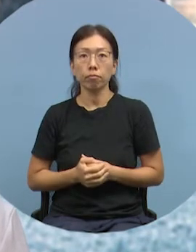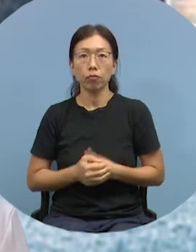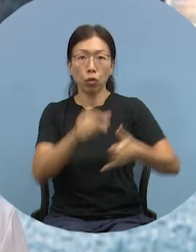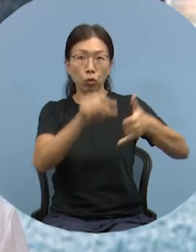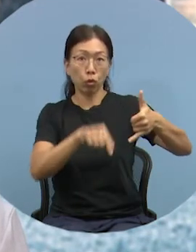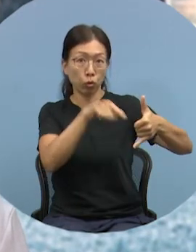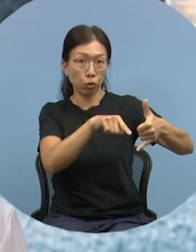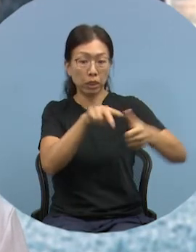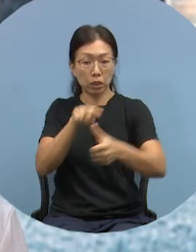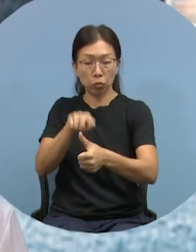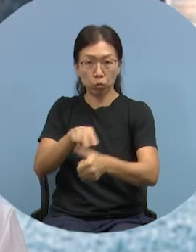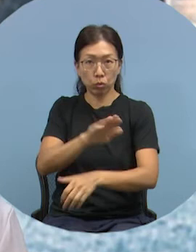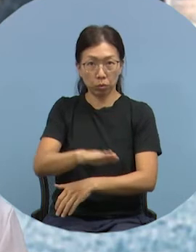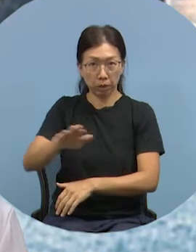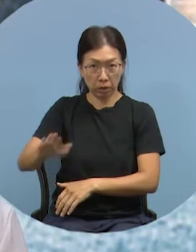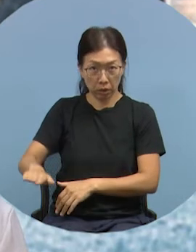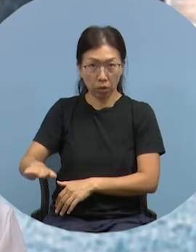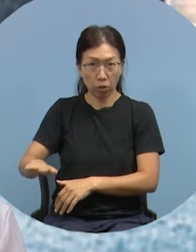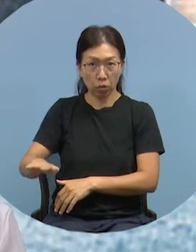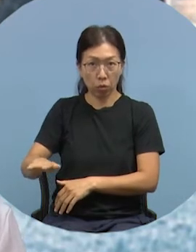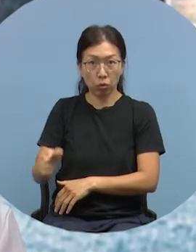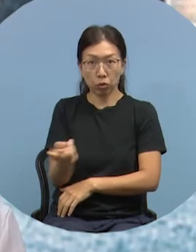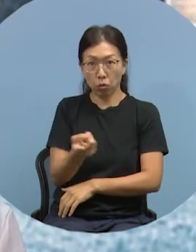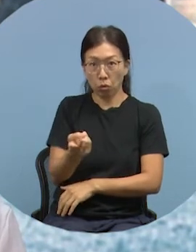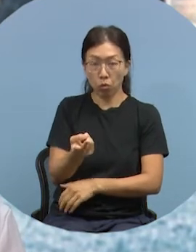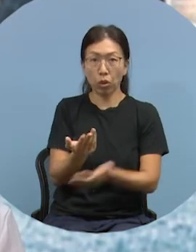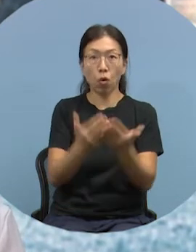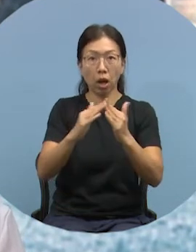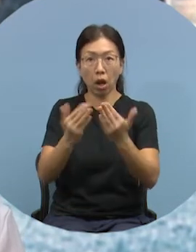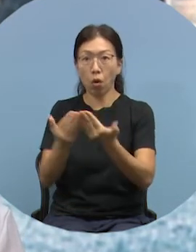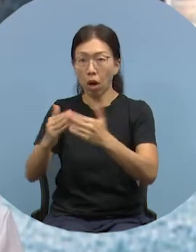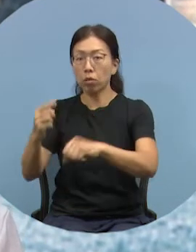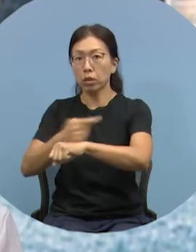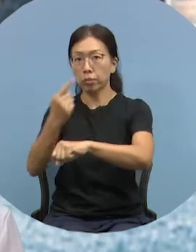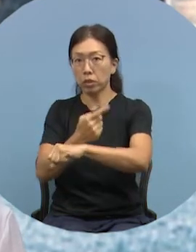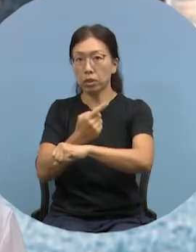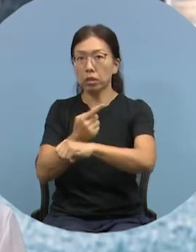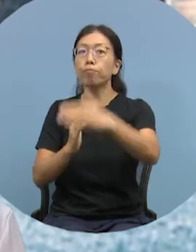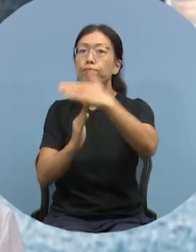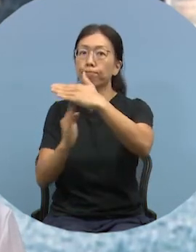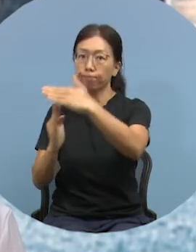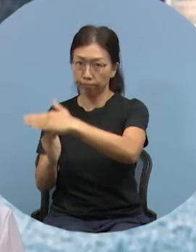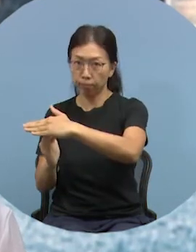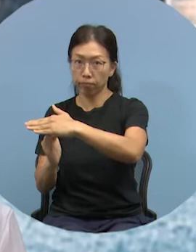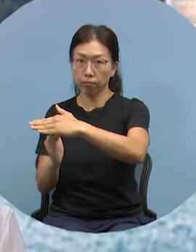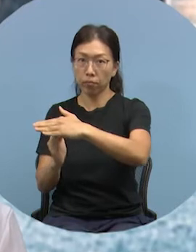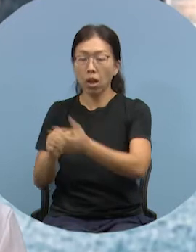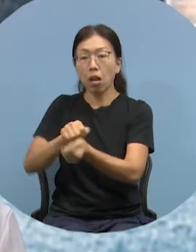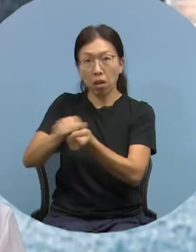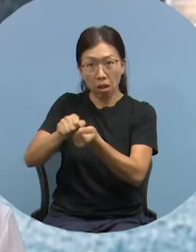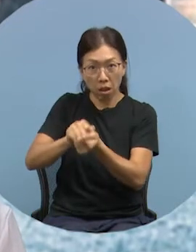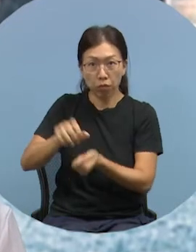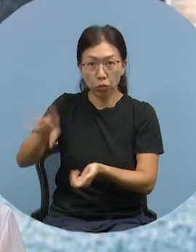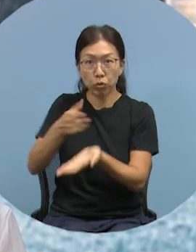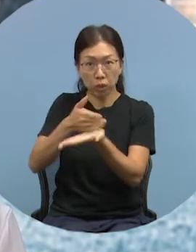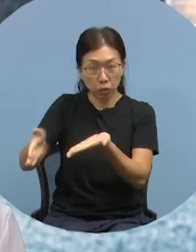小朋友嘅翻學嘅呢兩間學校都請佢哋就暫時停一停，就做一啲清洗同埋